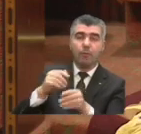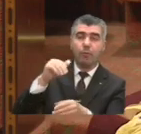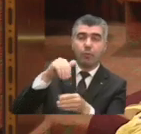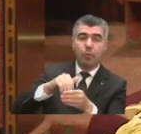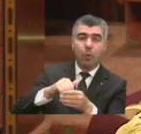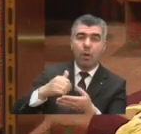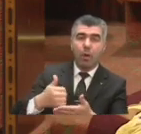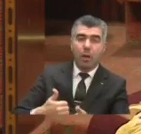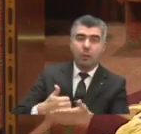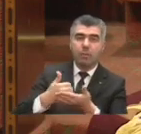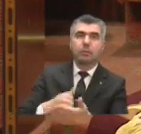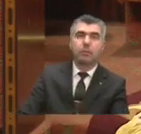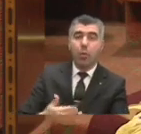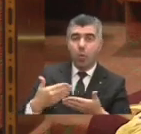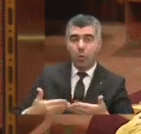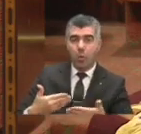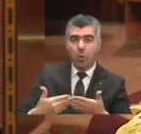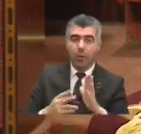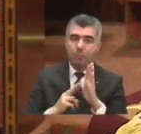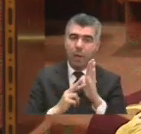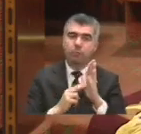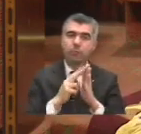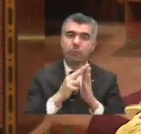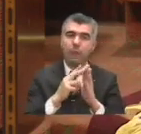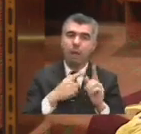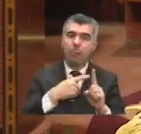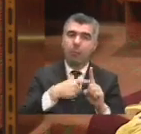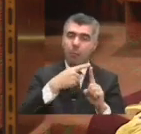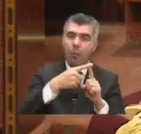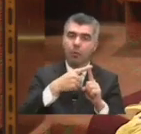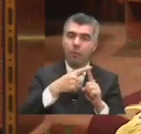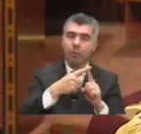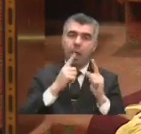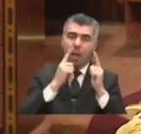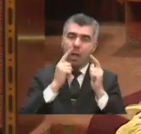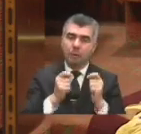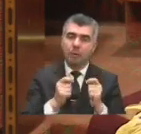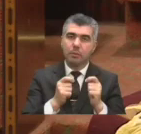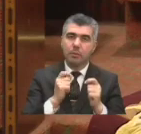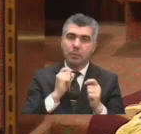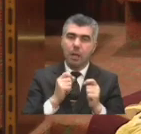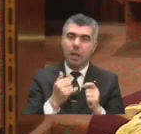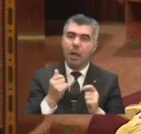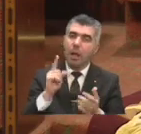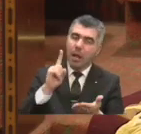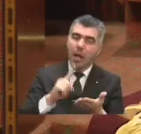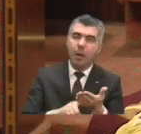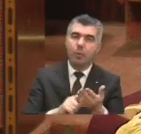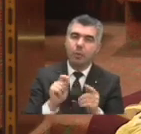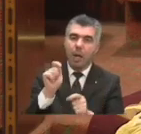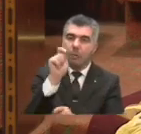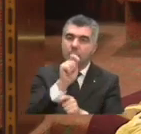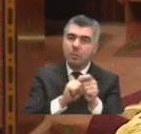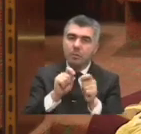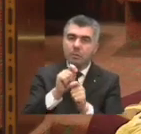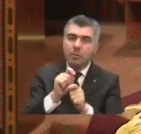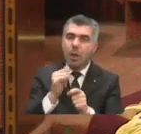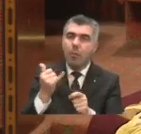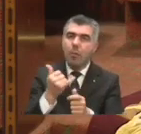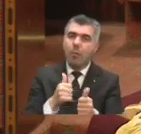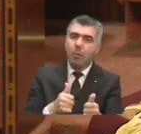يمكن ما شافوش المقاولات، ولكن كان لابد أن نهيئوا الإطار باش يكون أحسن